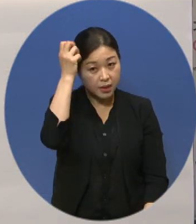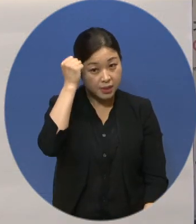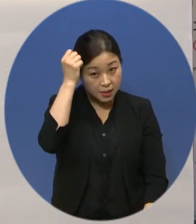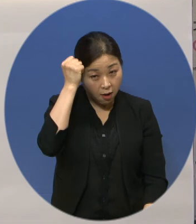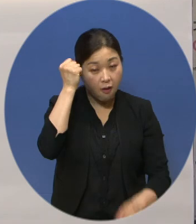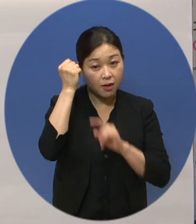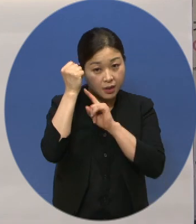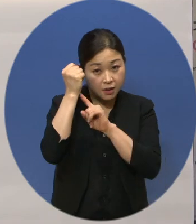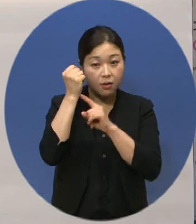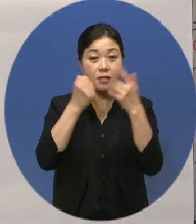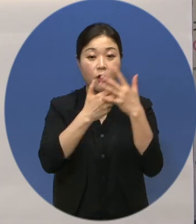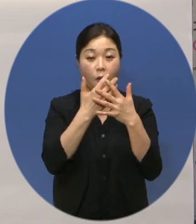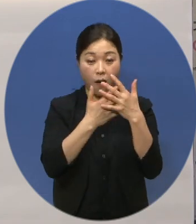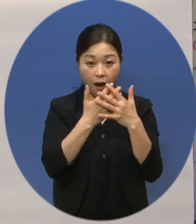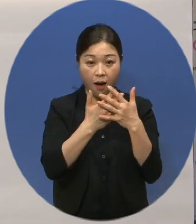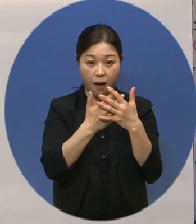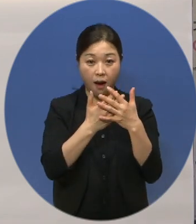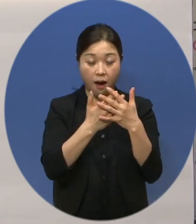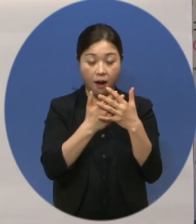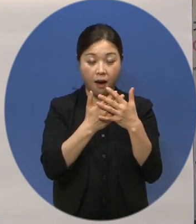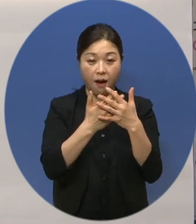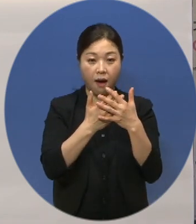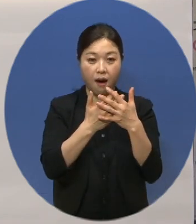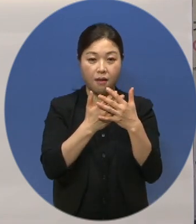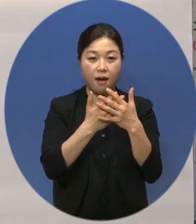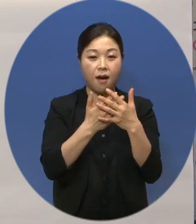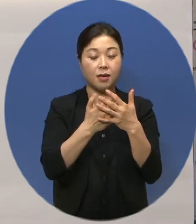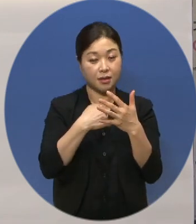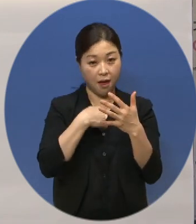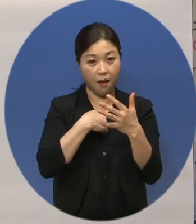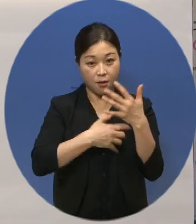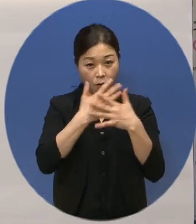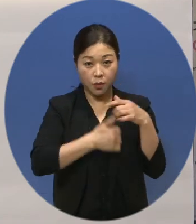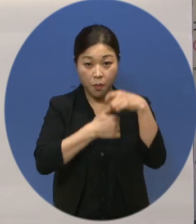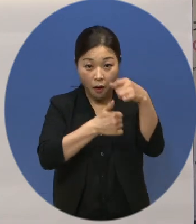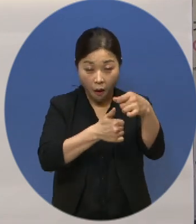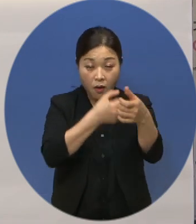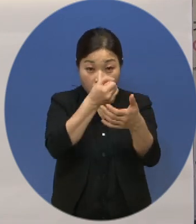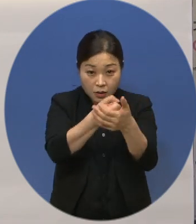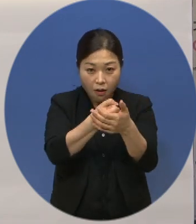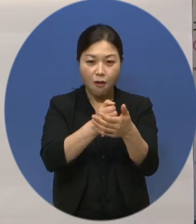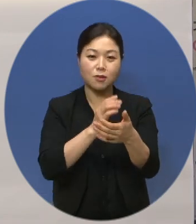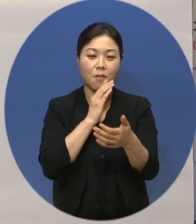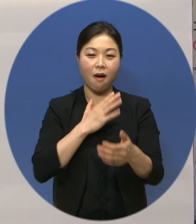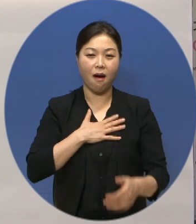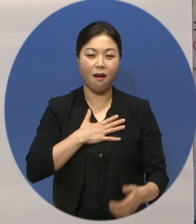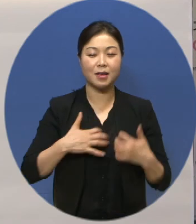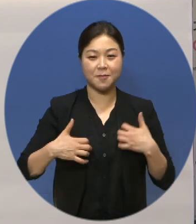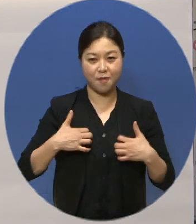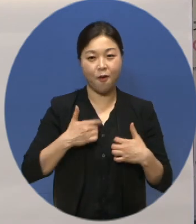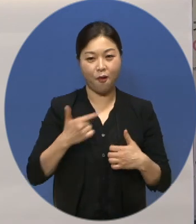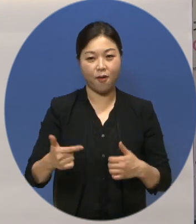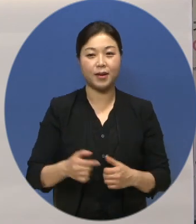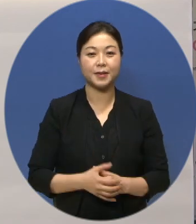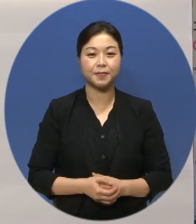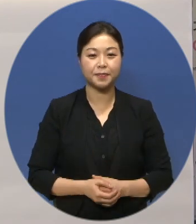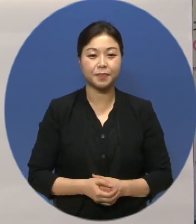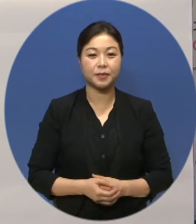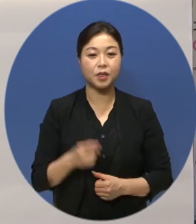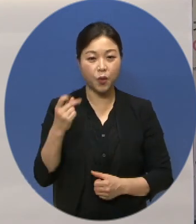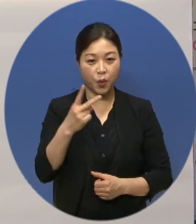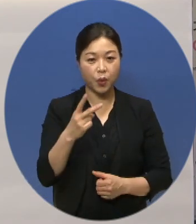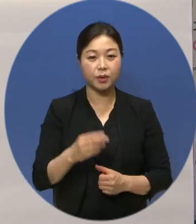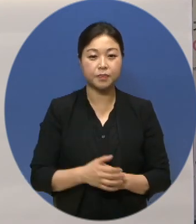남아 있었던 영화들이랑 함께 일단은 선정이 됐다라는 것에서 제가 너무 일단 뿌듯했었고요. 예.